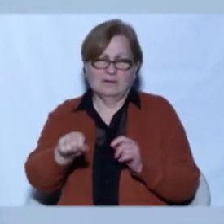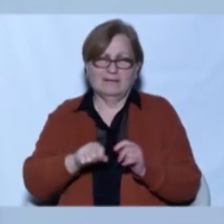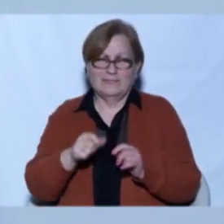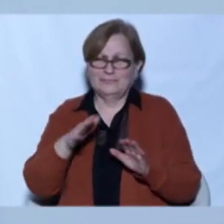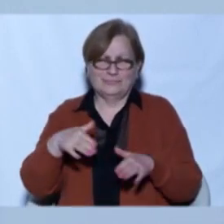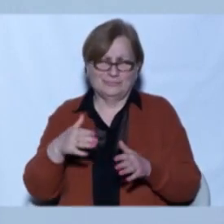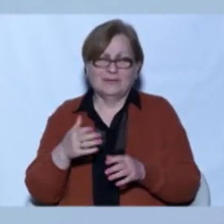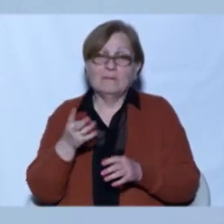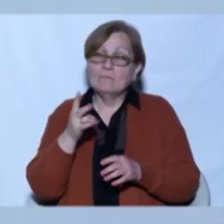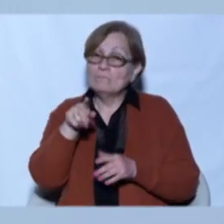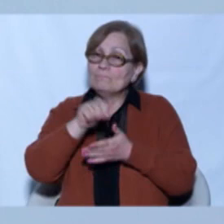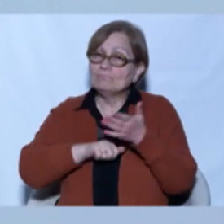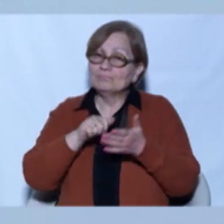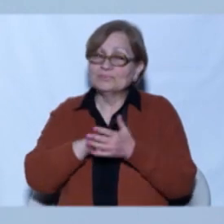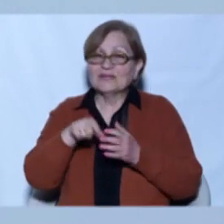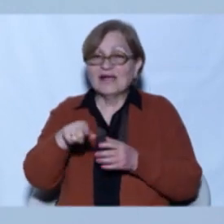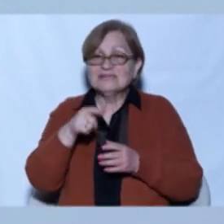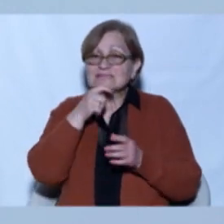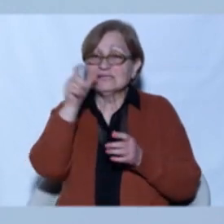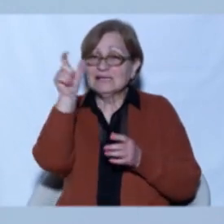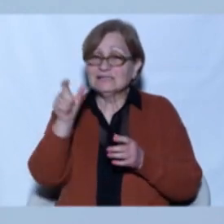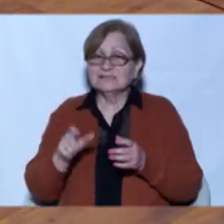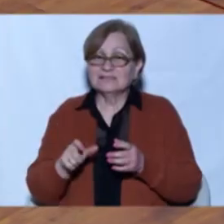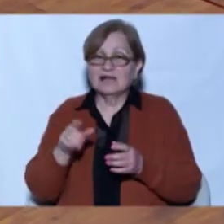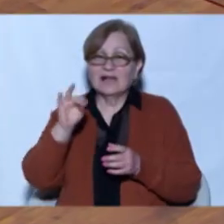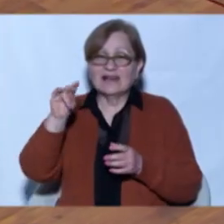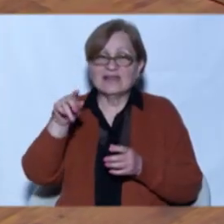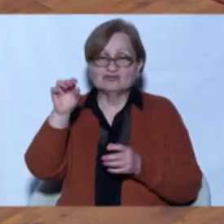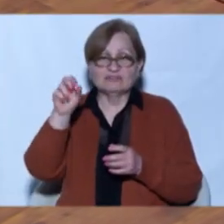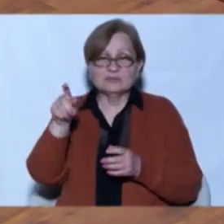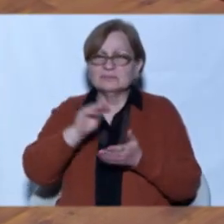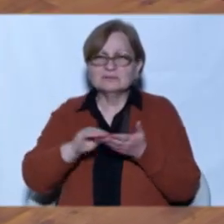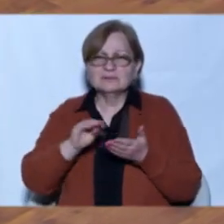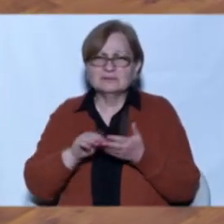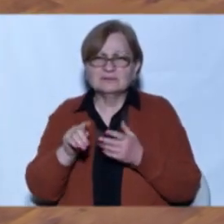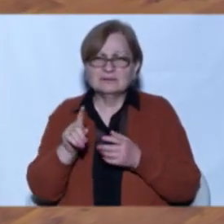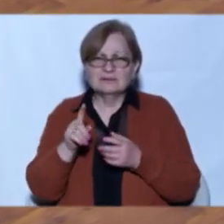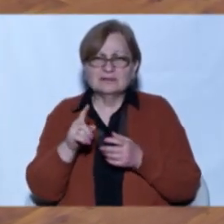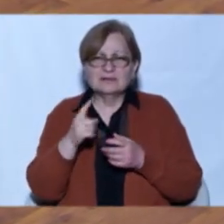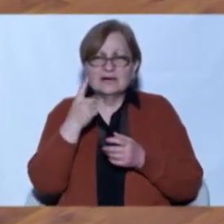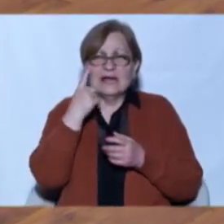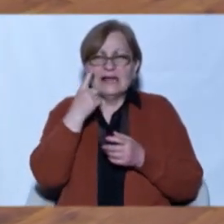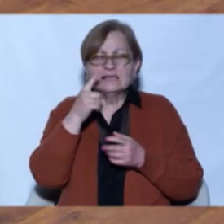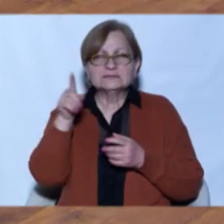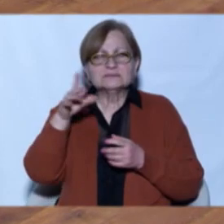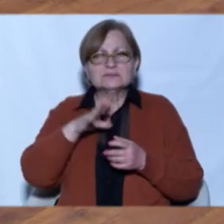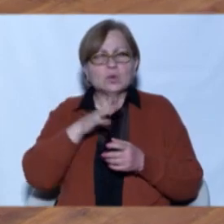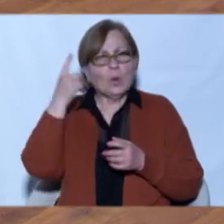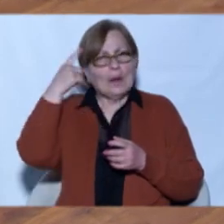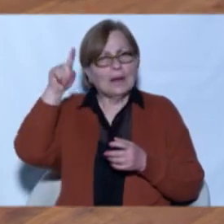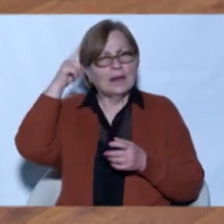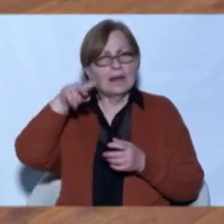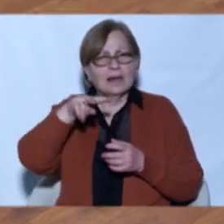თავისი მიზესი. ეს ლექსი ბაზალეთის ტბა ილია ჭავჭავაძემ დაწერა ერთი ლეგენდის მიხედვით.